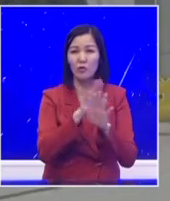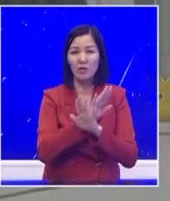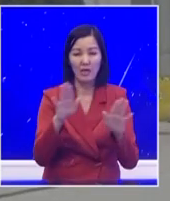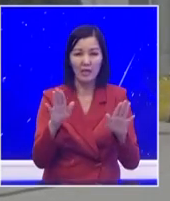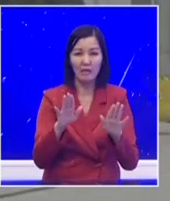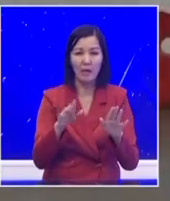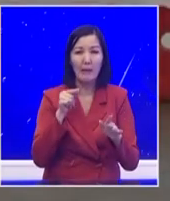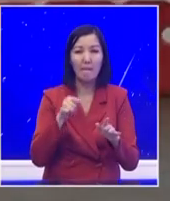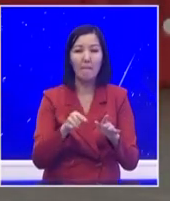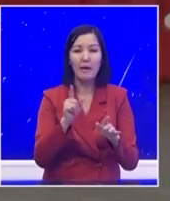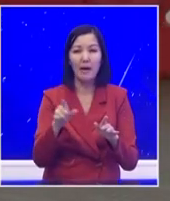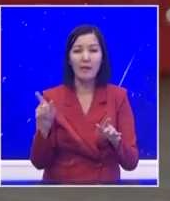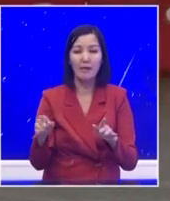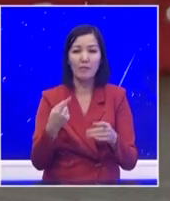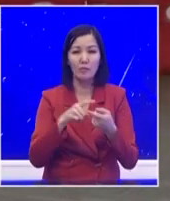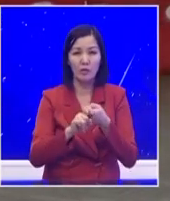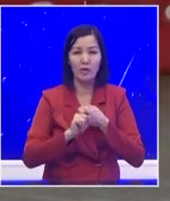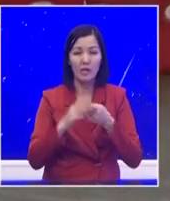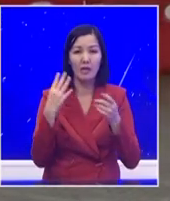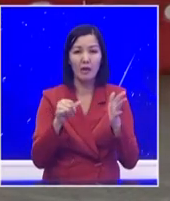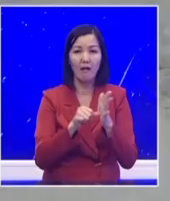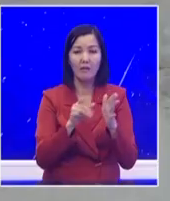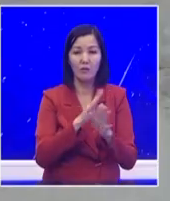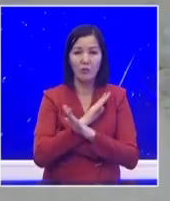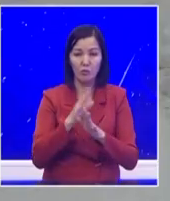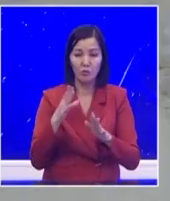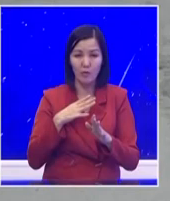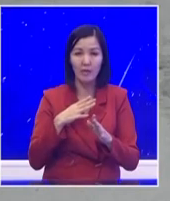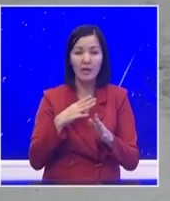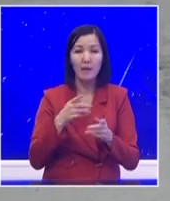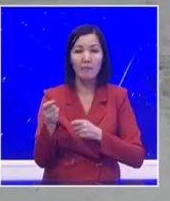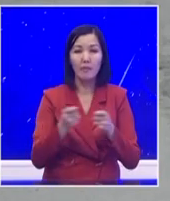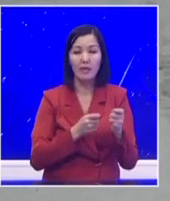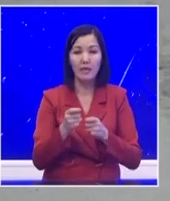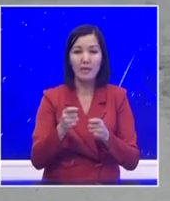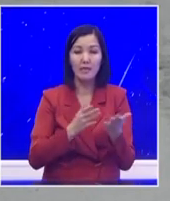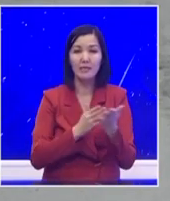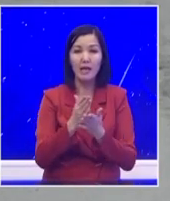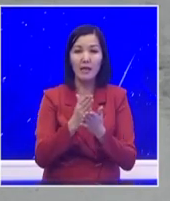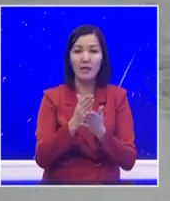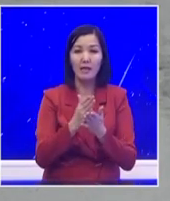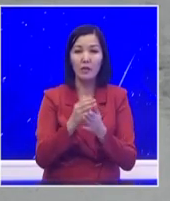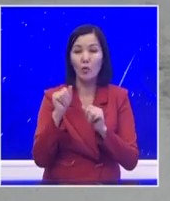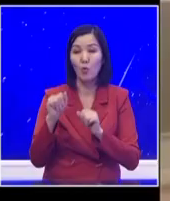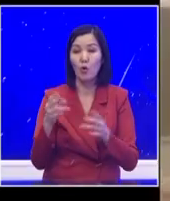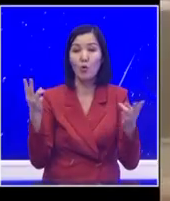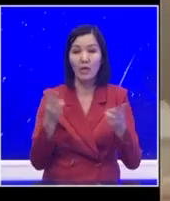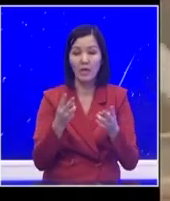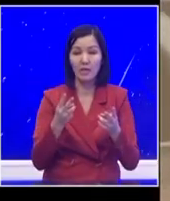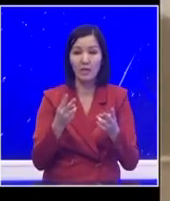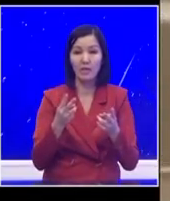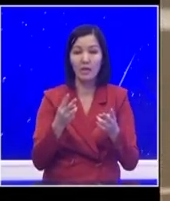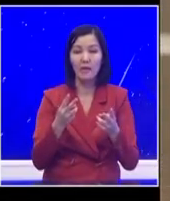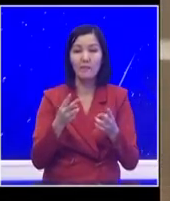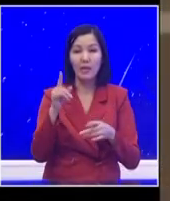мыңдаған дәрігер дертті жұқтырып, 46-сы көз жұмған. Сондықтан билік Бұл сала мамандарын қорғау керек дейді. Айта